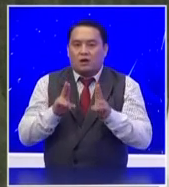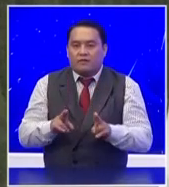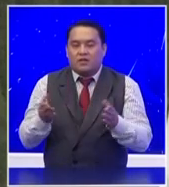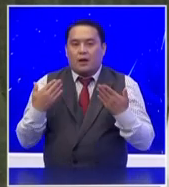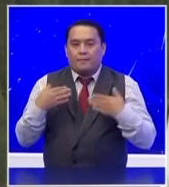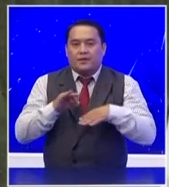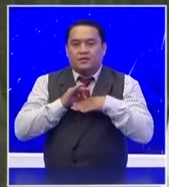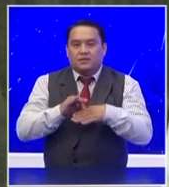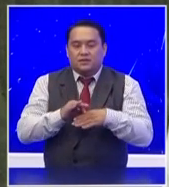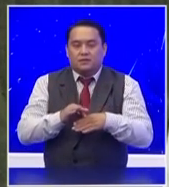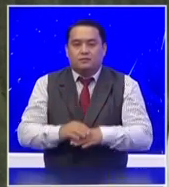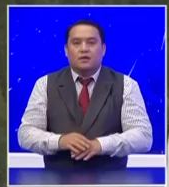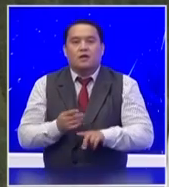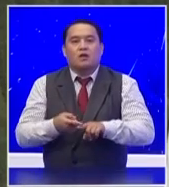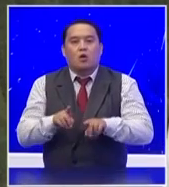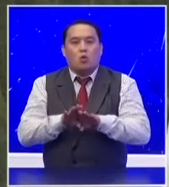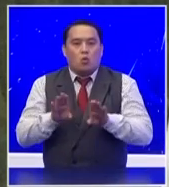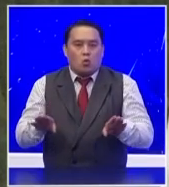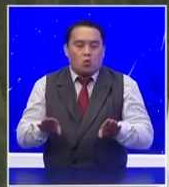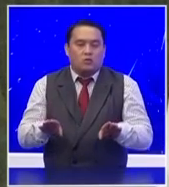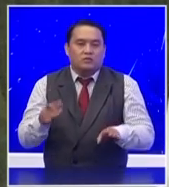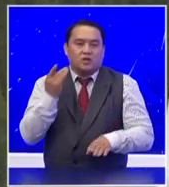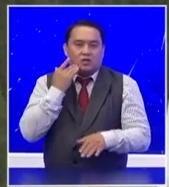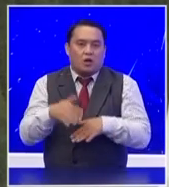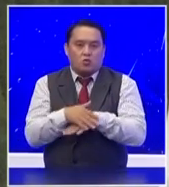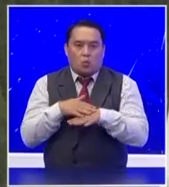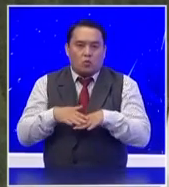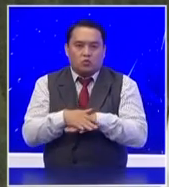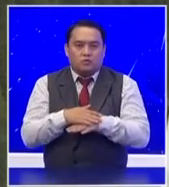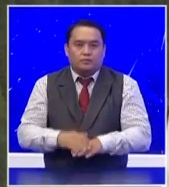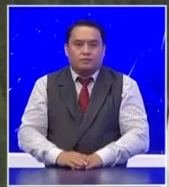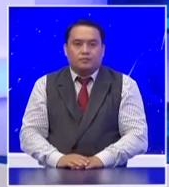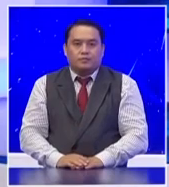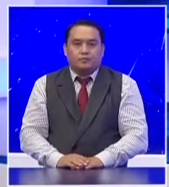отдыха Исык и Тургень, так как там тоже всегда много отдыхающих.